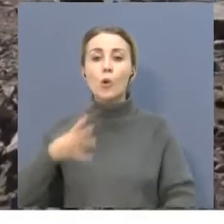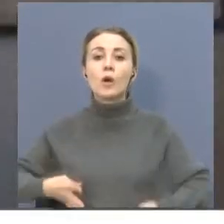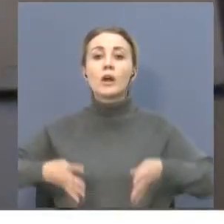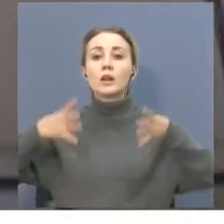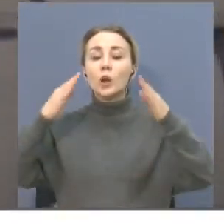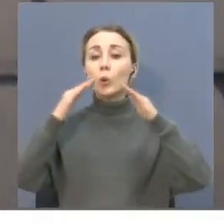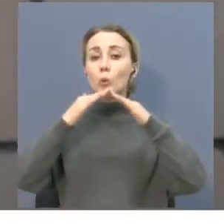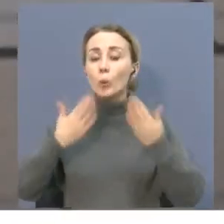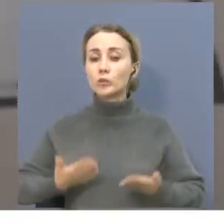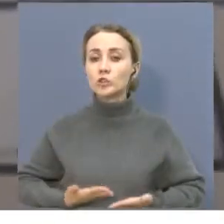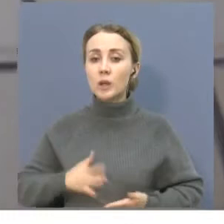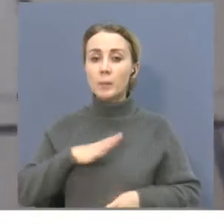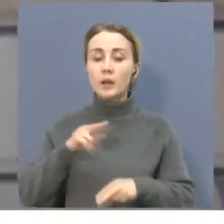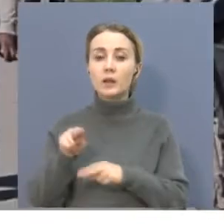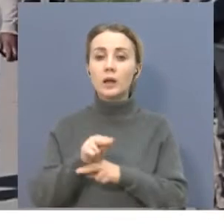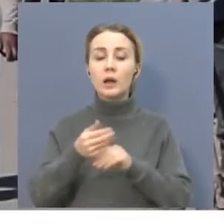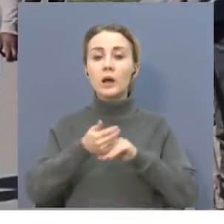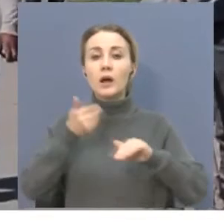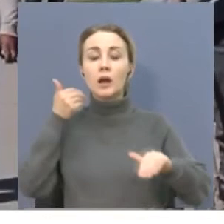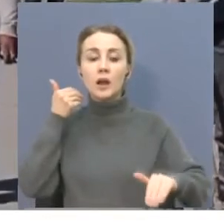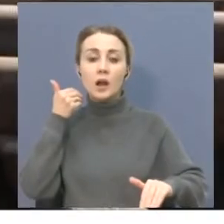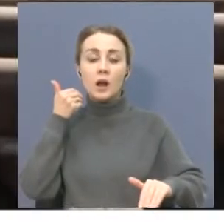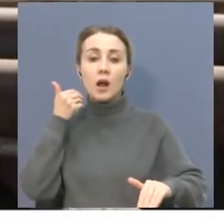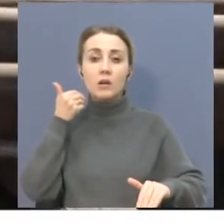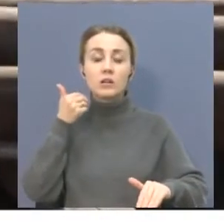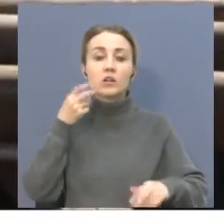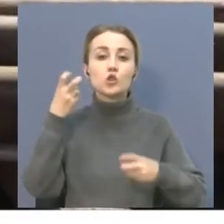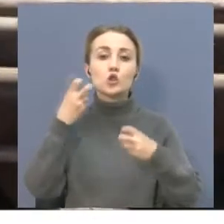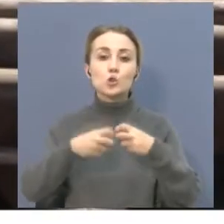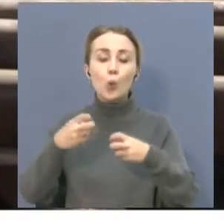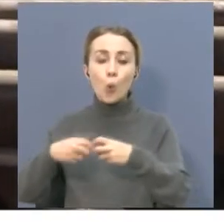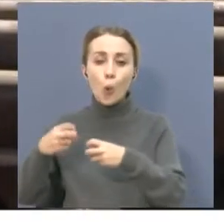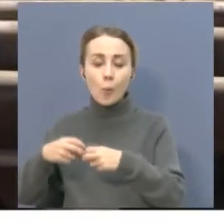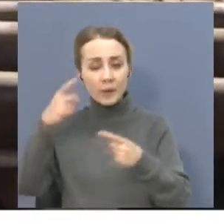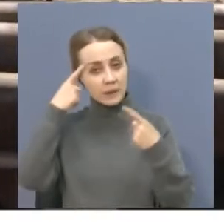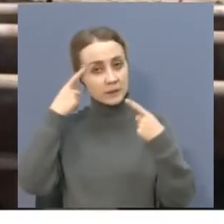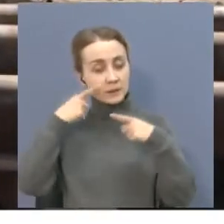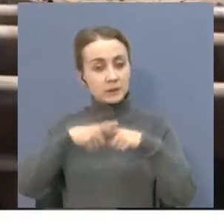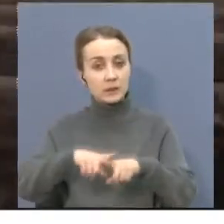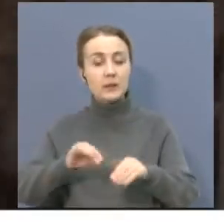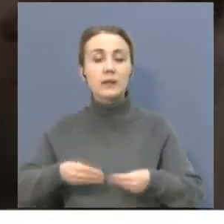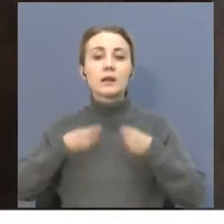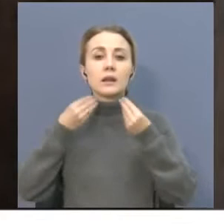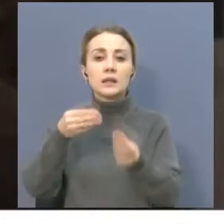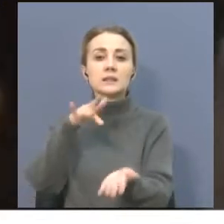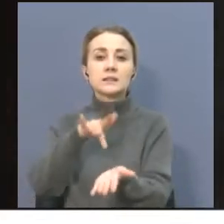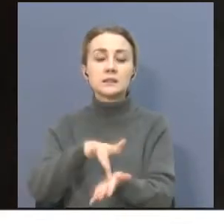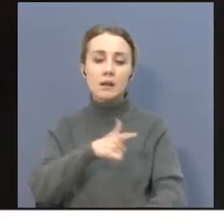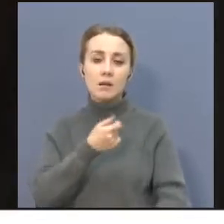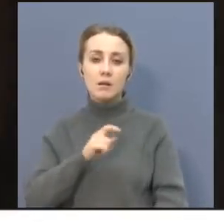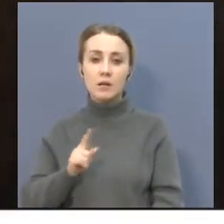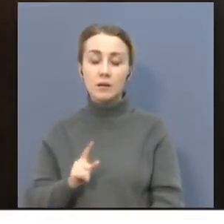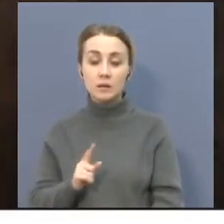орталықтандырылған газбен қамтамасыз етілген. Жоспар бойынша алдағы жылда қала мен ауылды қамтамасыз ету үшін жобалық сметалық құжаттар